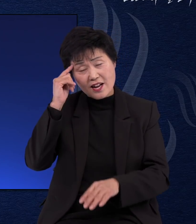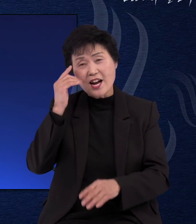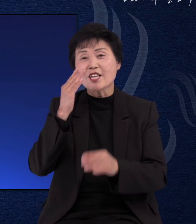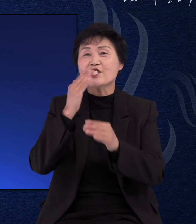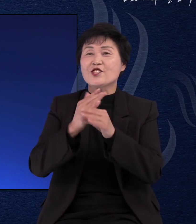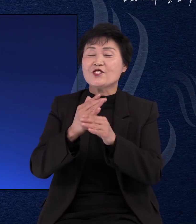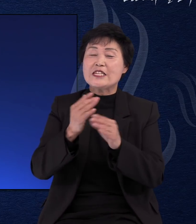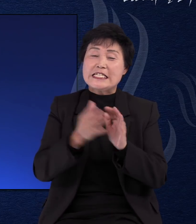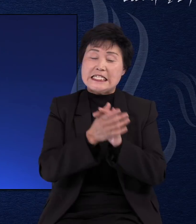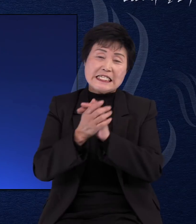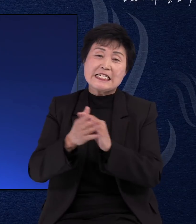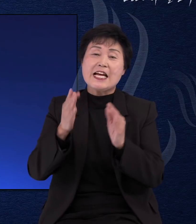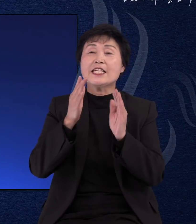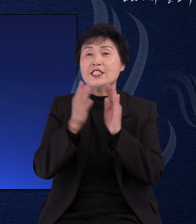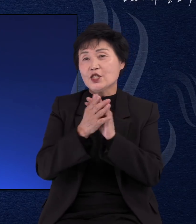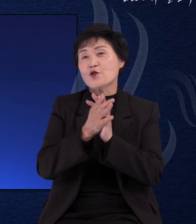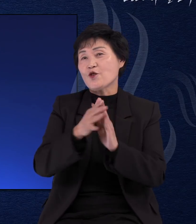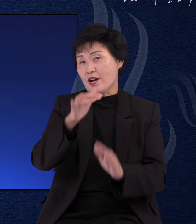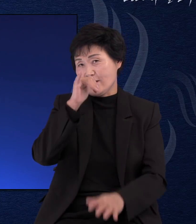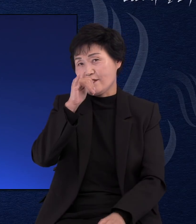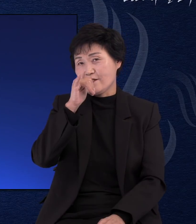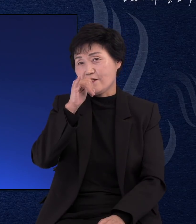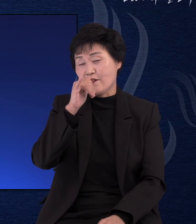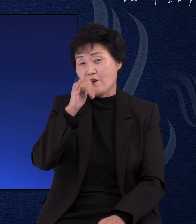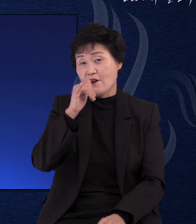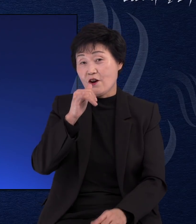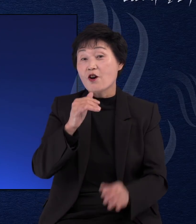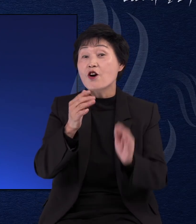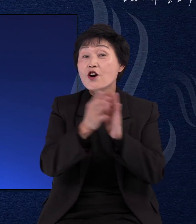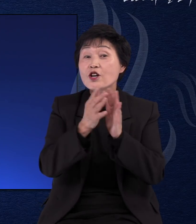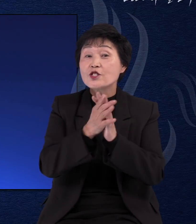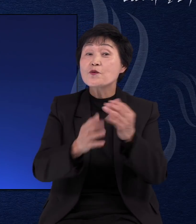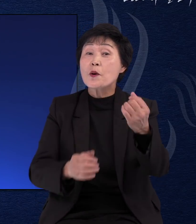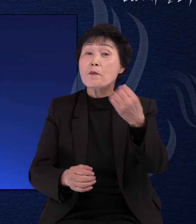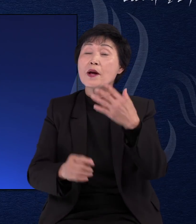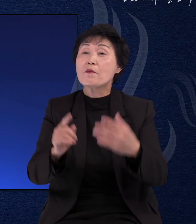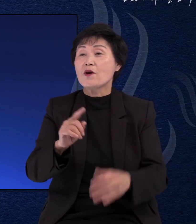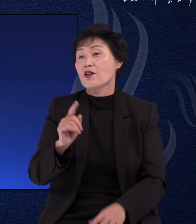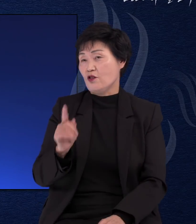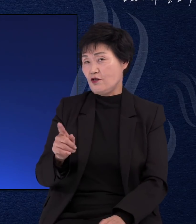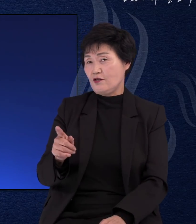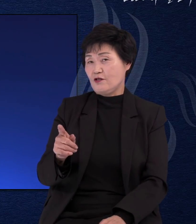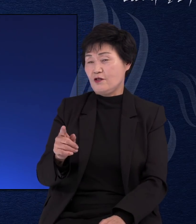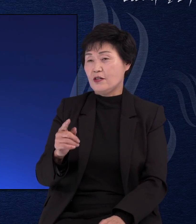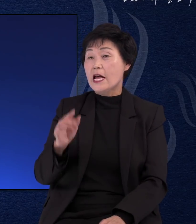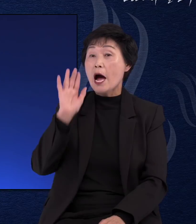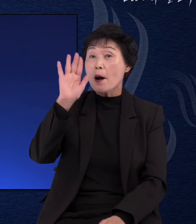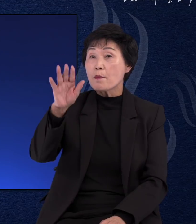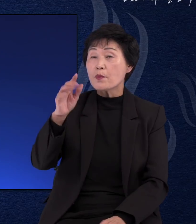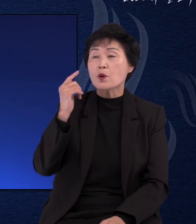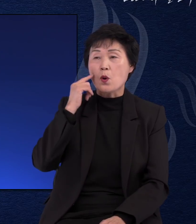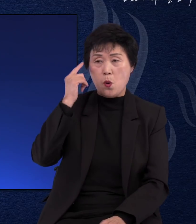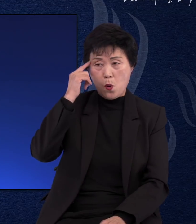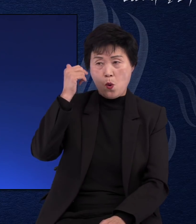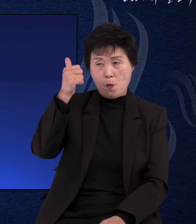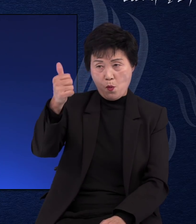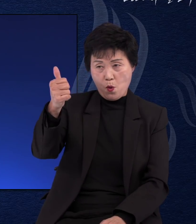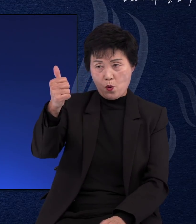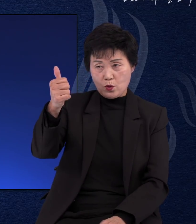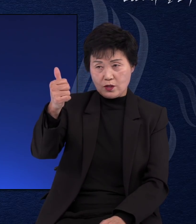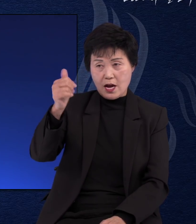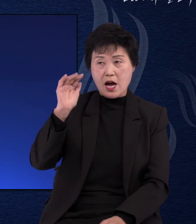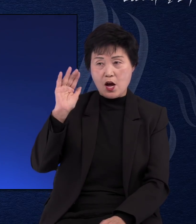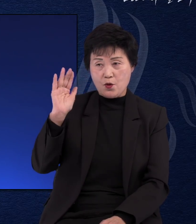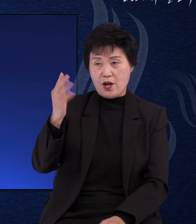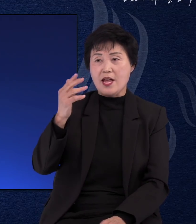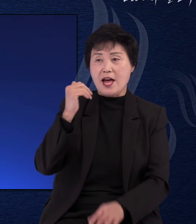하는데 저희 가장 친한 친구가 저보고 이야기합니다. 너는 목사 돼야 된다. 내가 딱 보니까 너는 목사 돼야